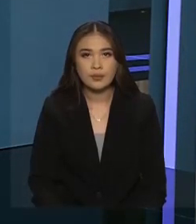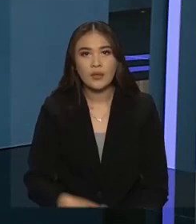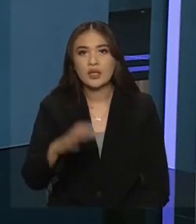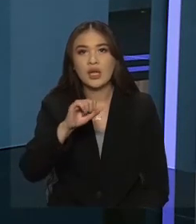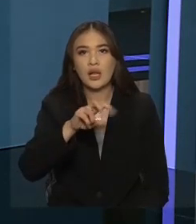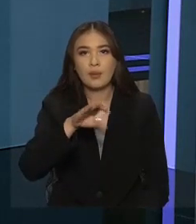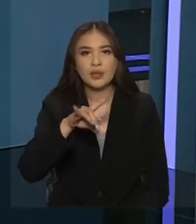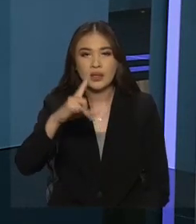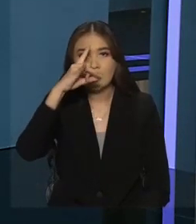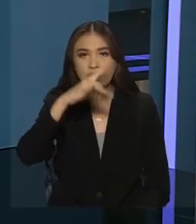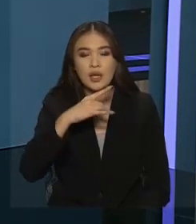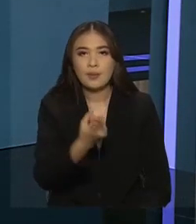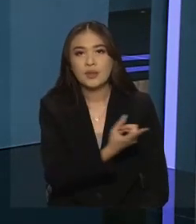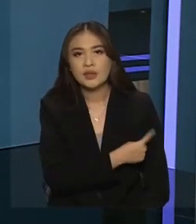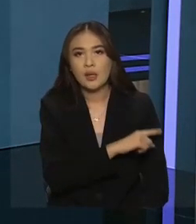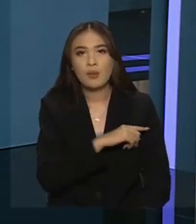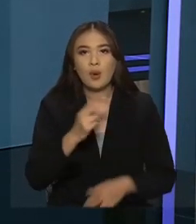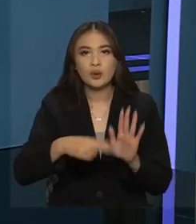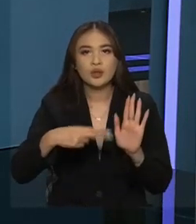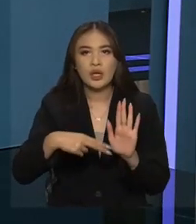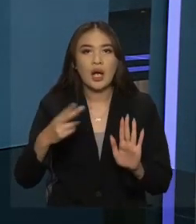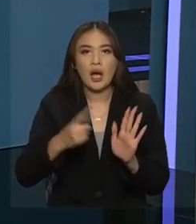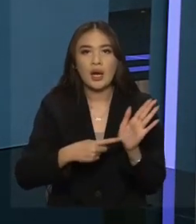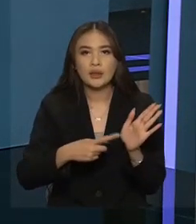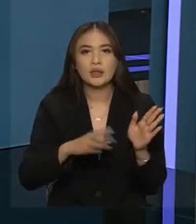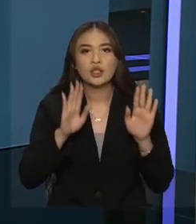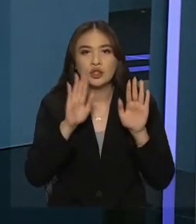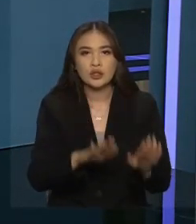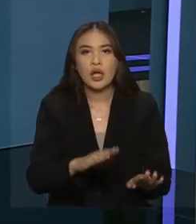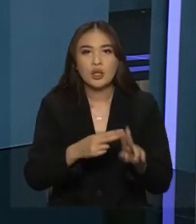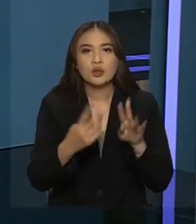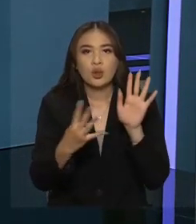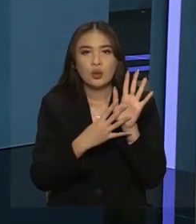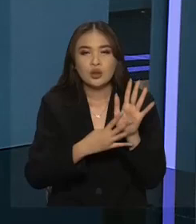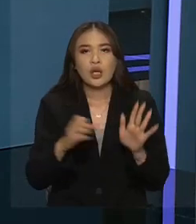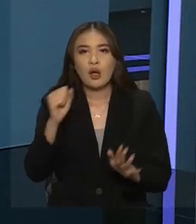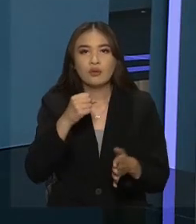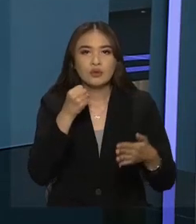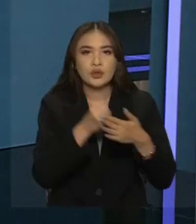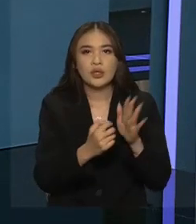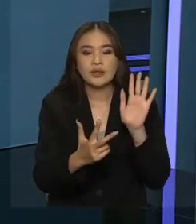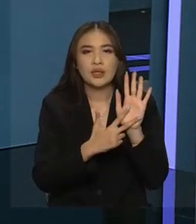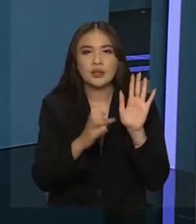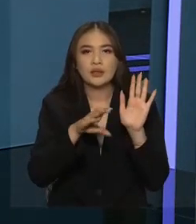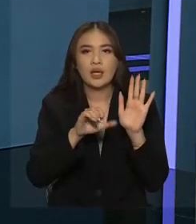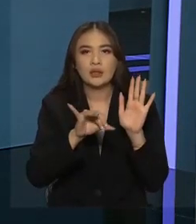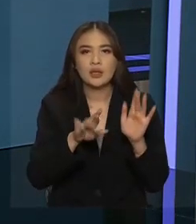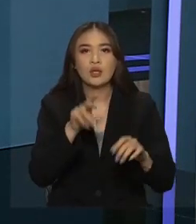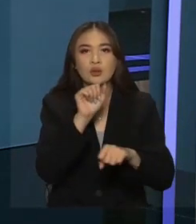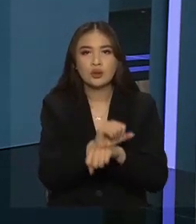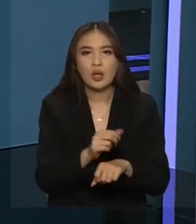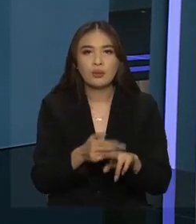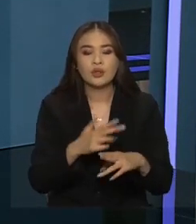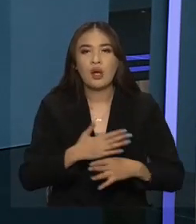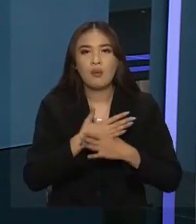Саламатты Қазақстан медициналық пойызы Қарағанды өңіріне жетті. Мамандар 9 тамызға дейін 8 станцияға тоқтап, тұрғындарға